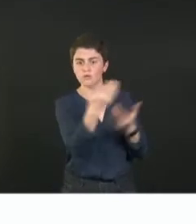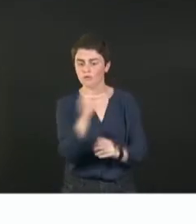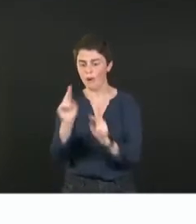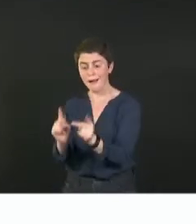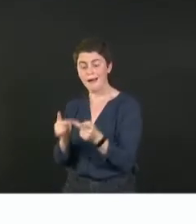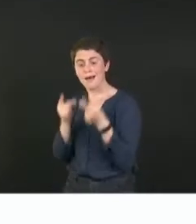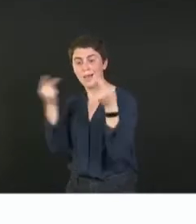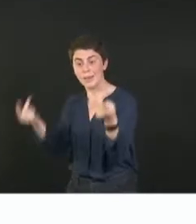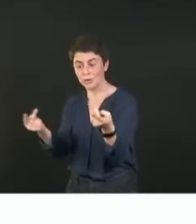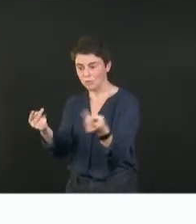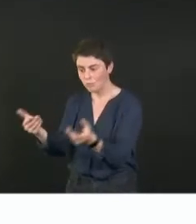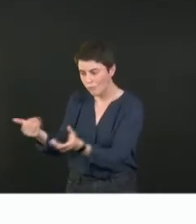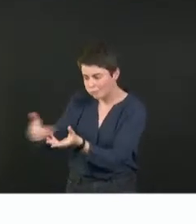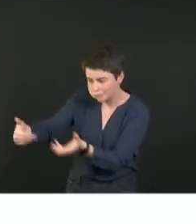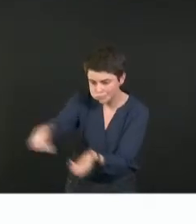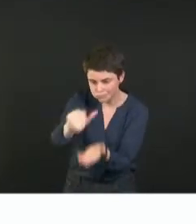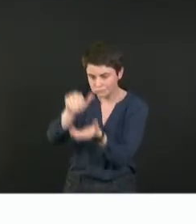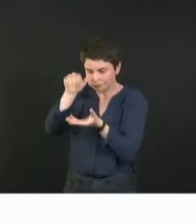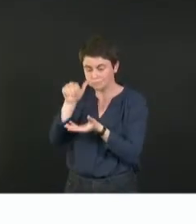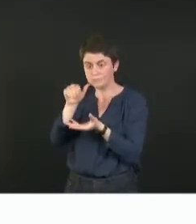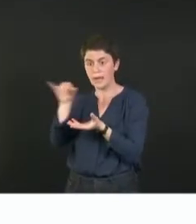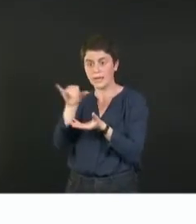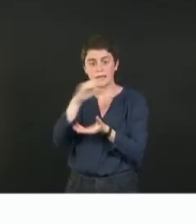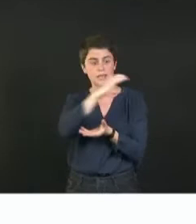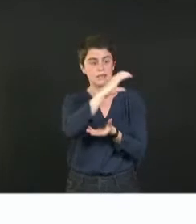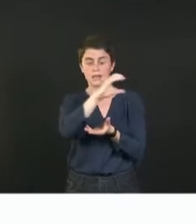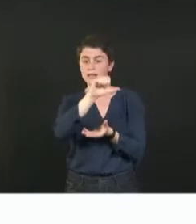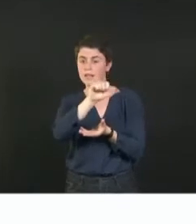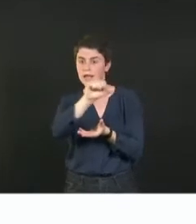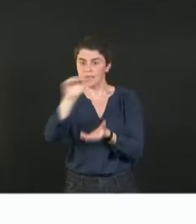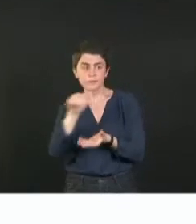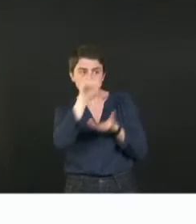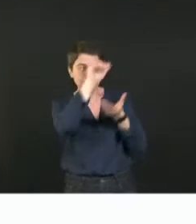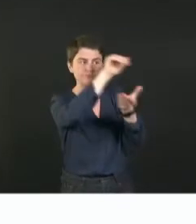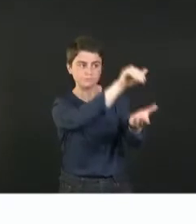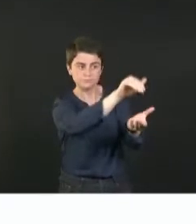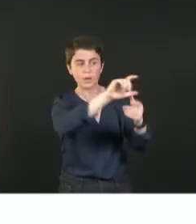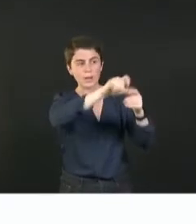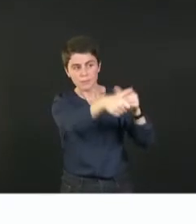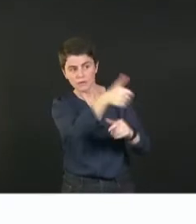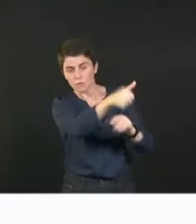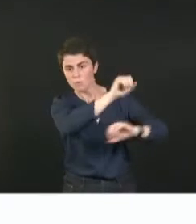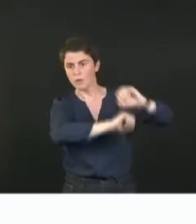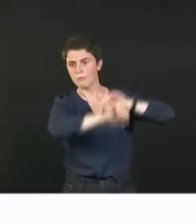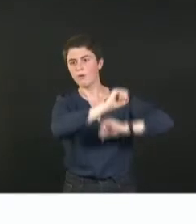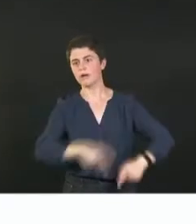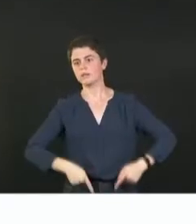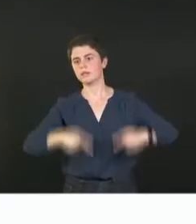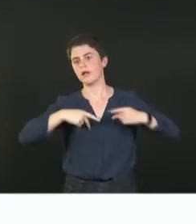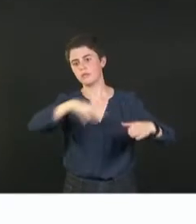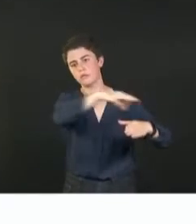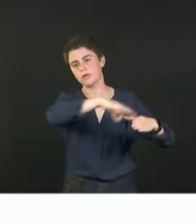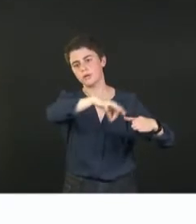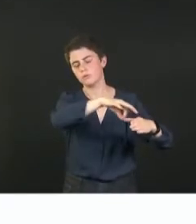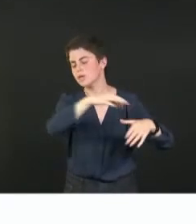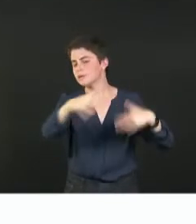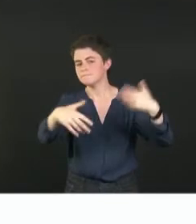de légumes au CCAS. Donc, après, ils ont fait des ateliers de cuisine, enfin... Voilà,